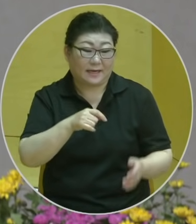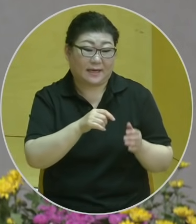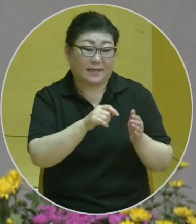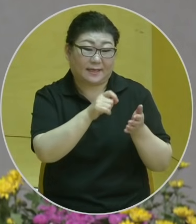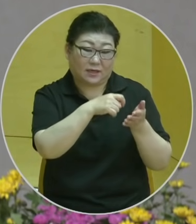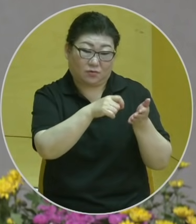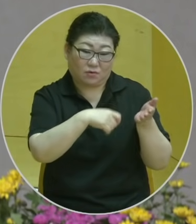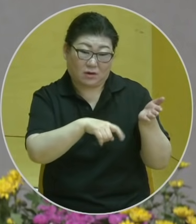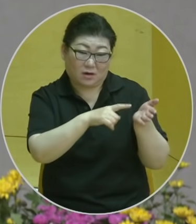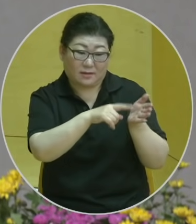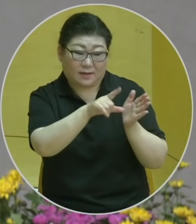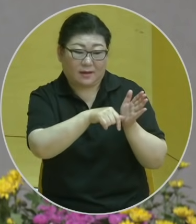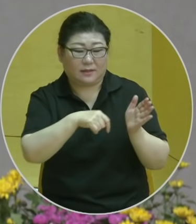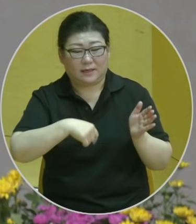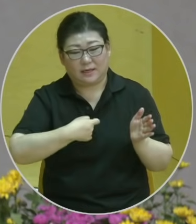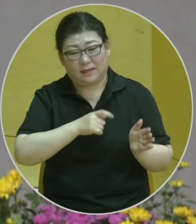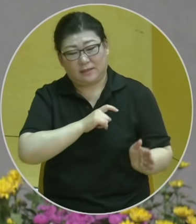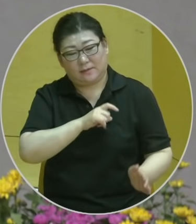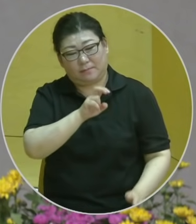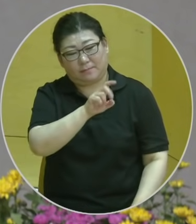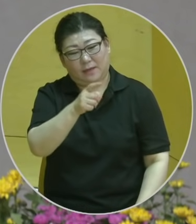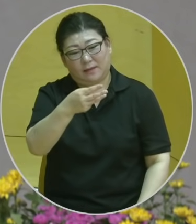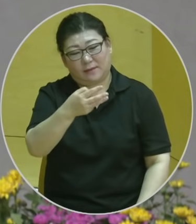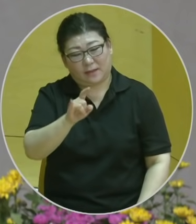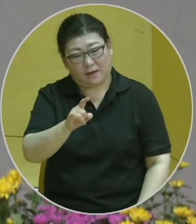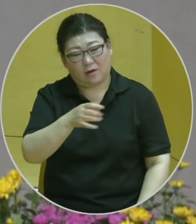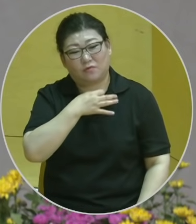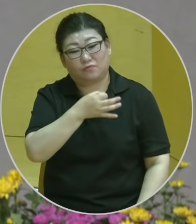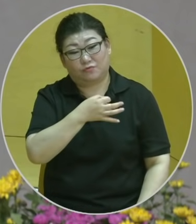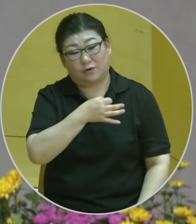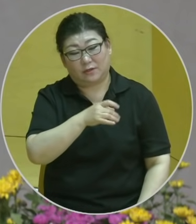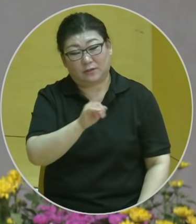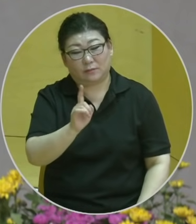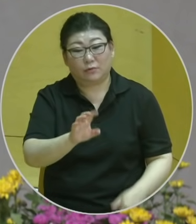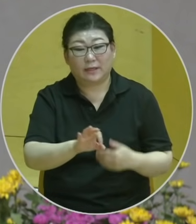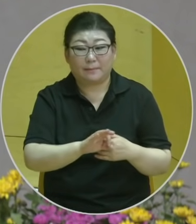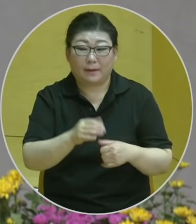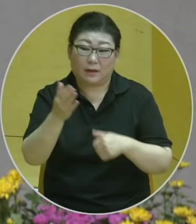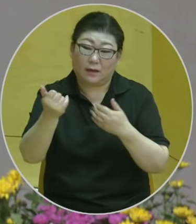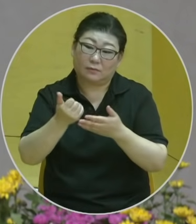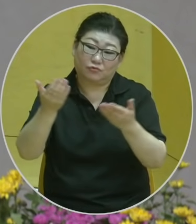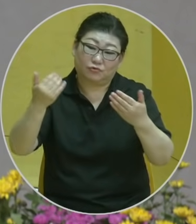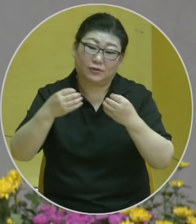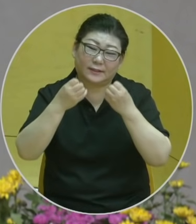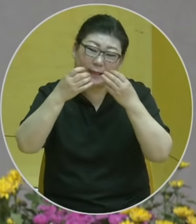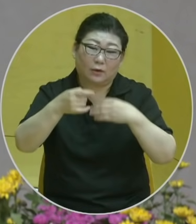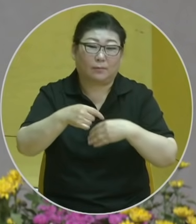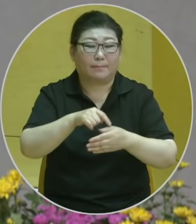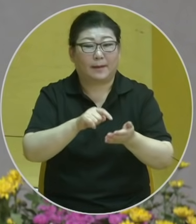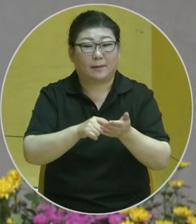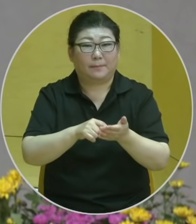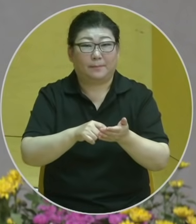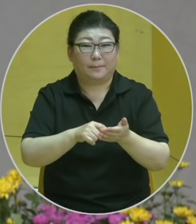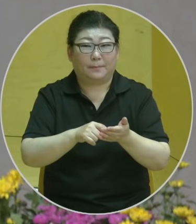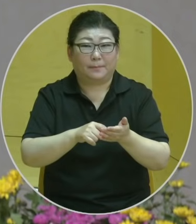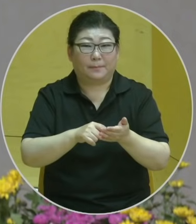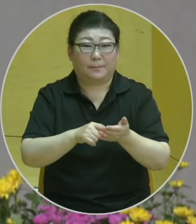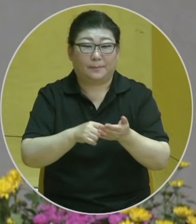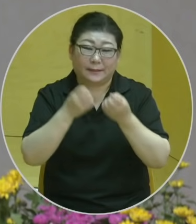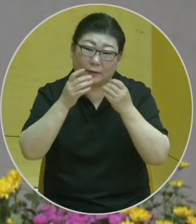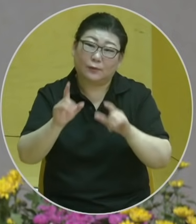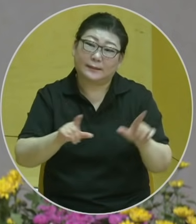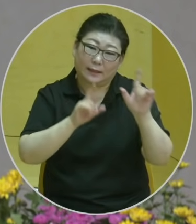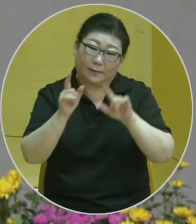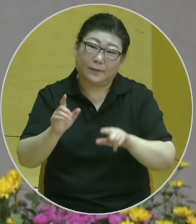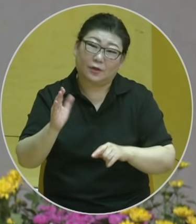뜻으로 자기 인생은 하나님이 주신 새로운 삶이었다, 그런 마음을 가지고 살았던 것 같습니다.